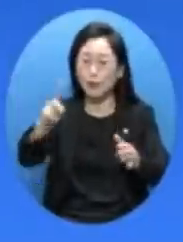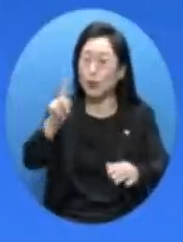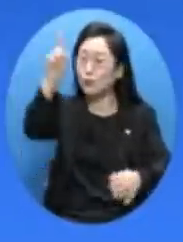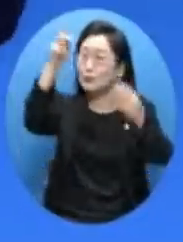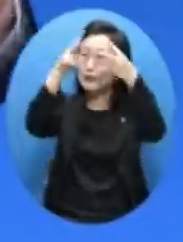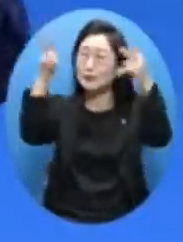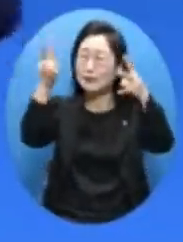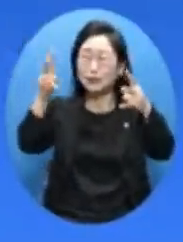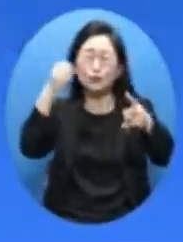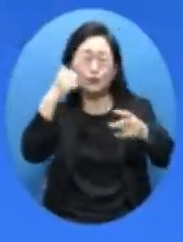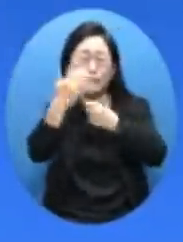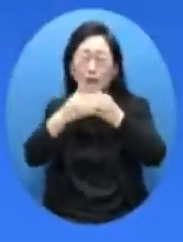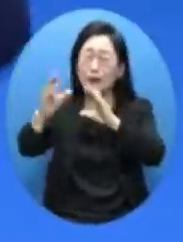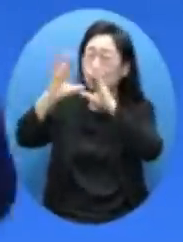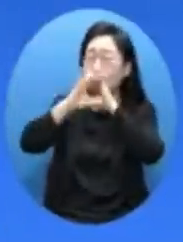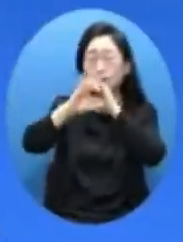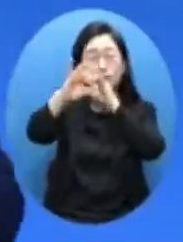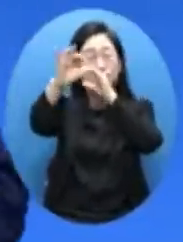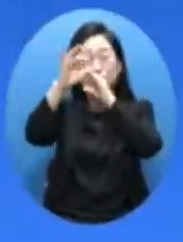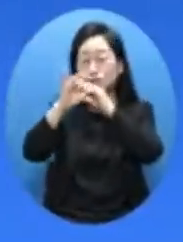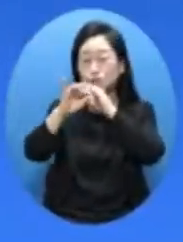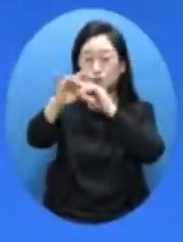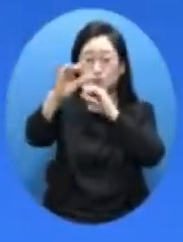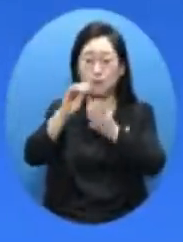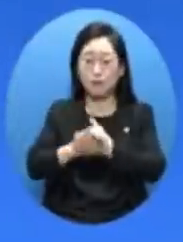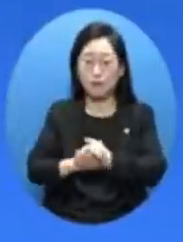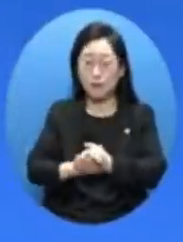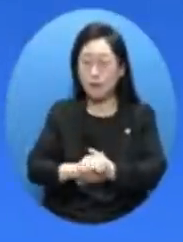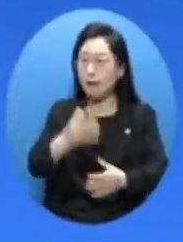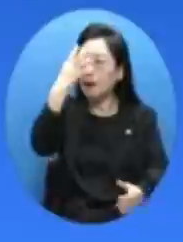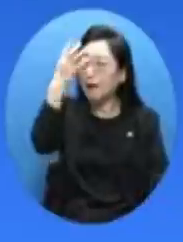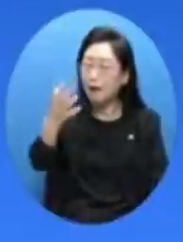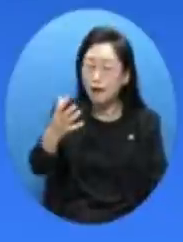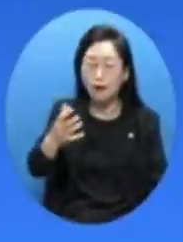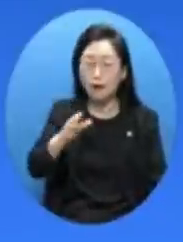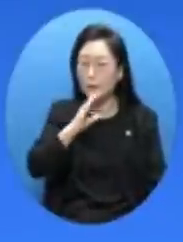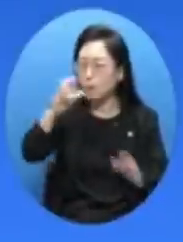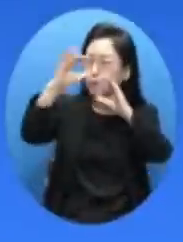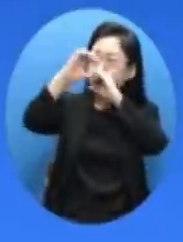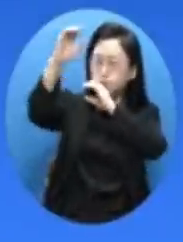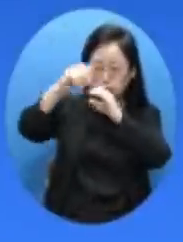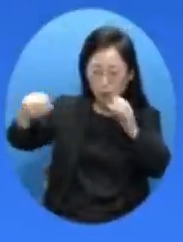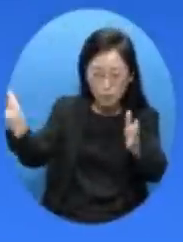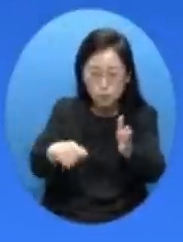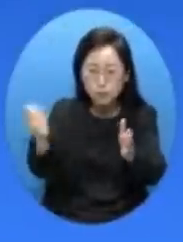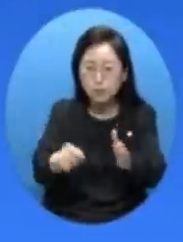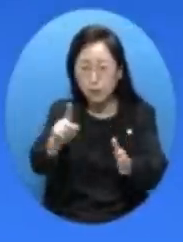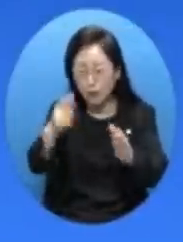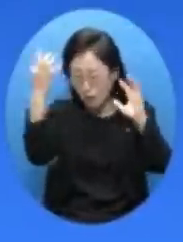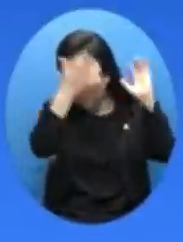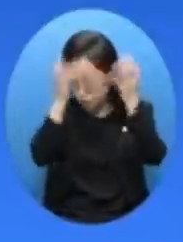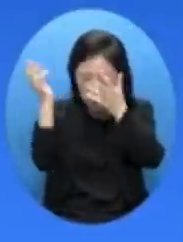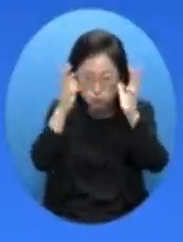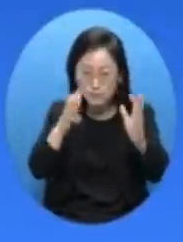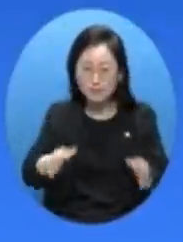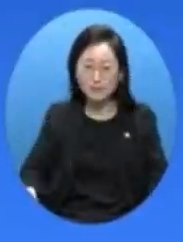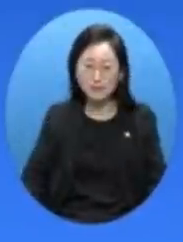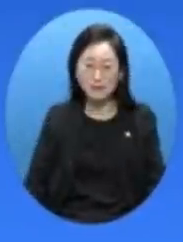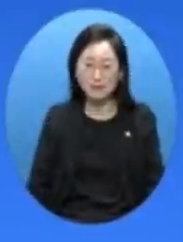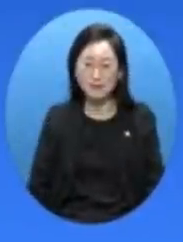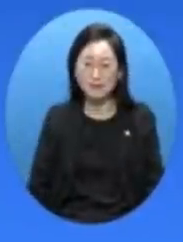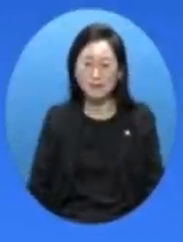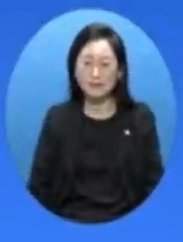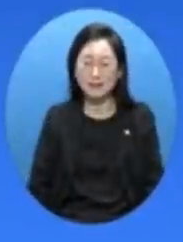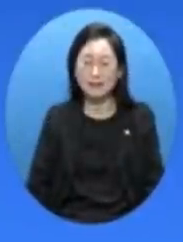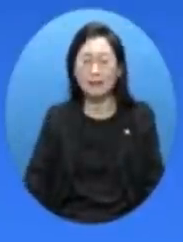은혜 받은 한 분이 와서 트럼펫을 막 불어대고 야 이거 뭐 서커스단도 아닌데 트럼펫도 불고 북도 치고 정신이 없었습니다. 아